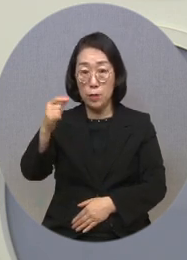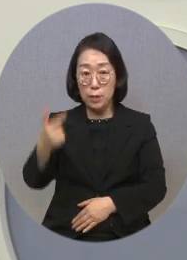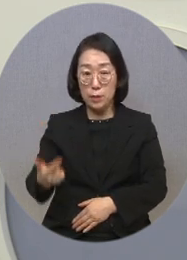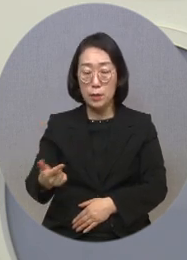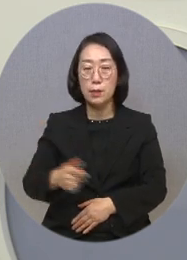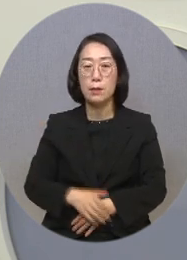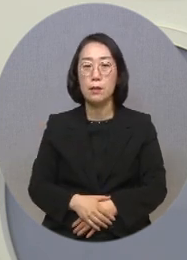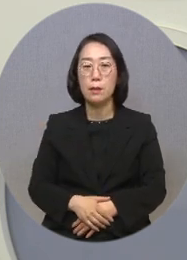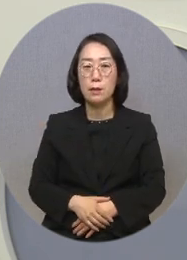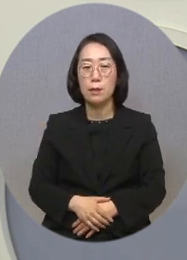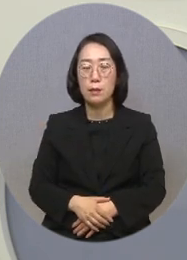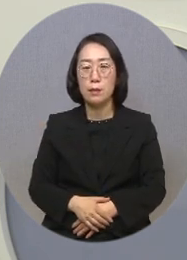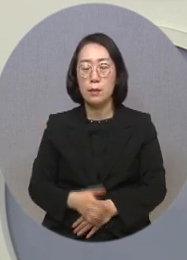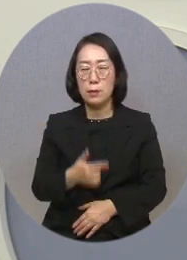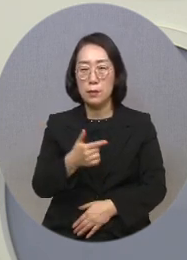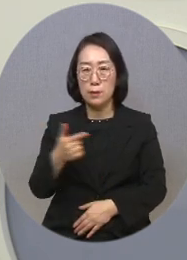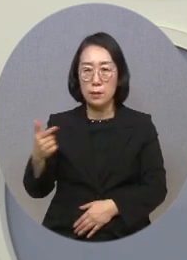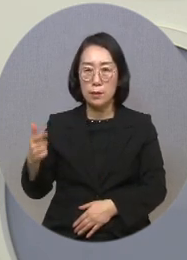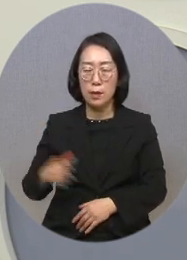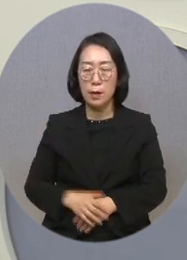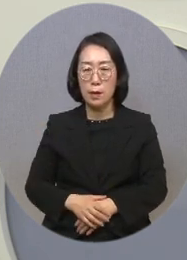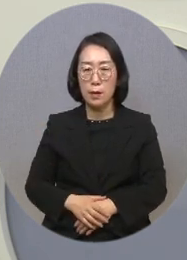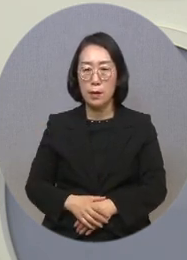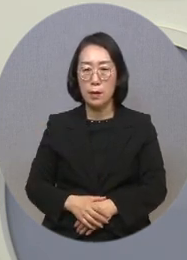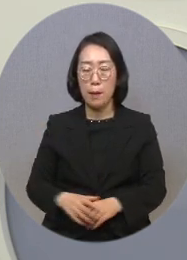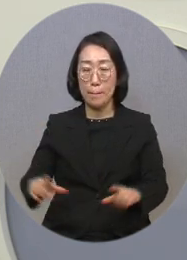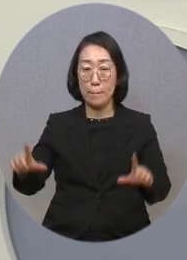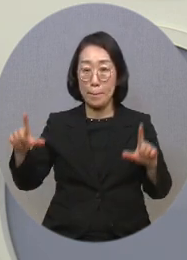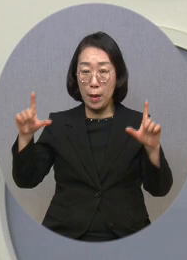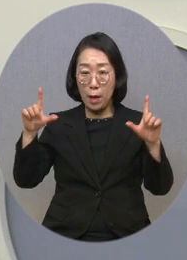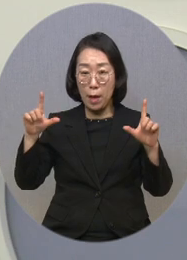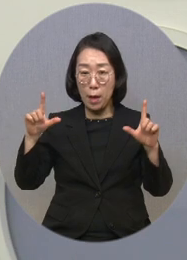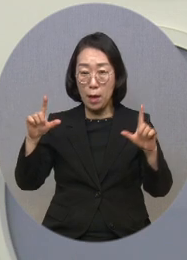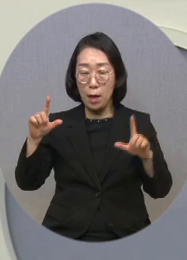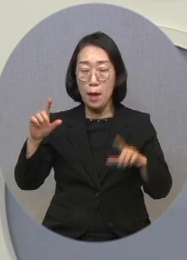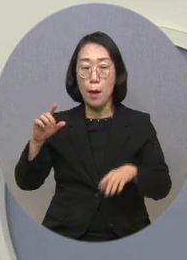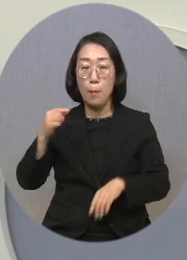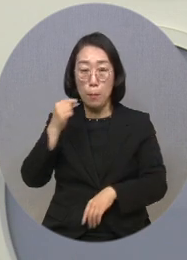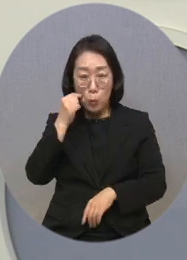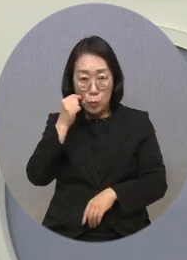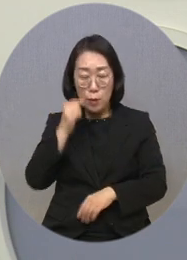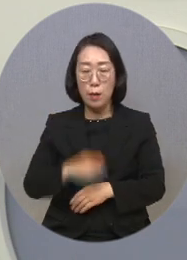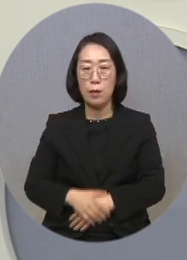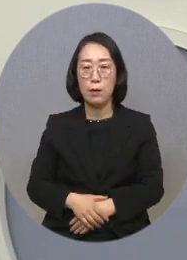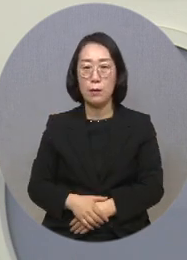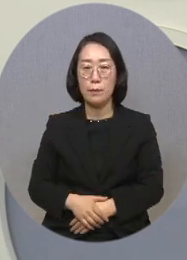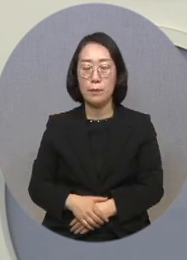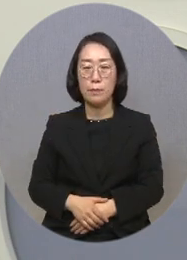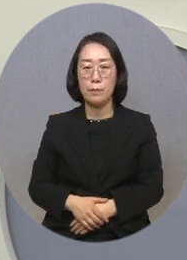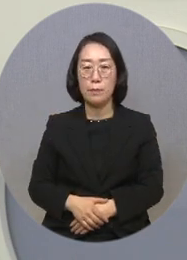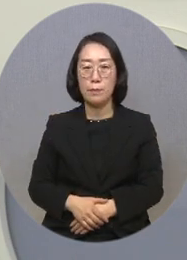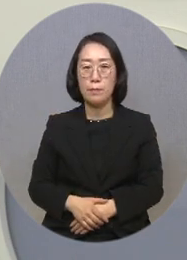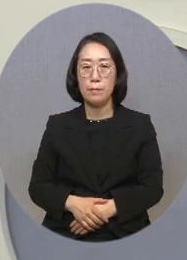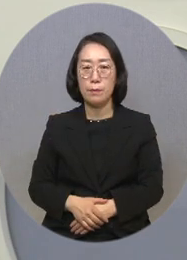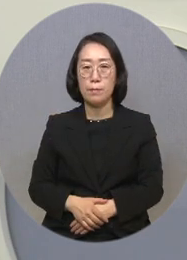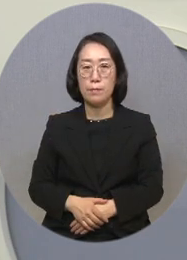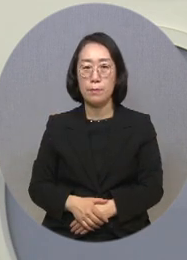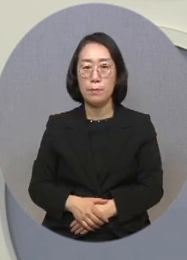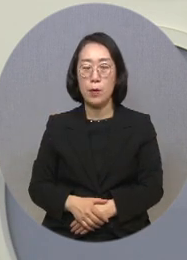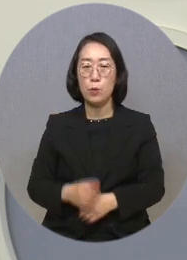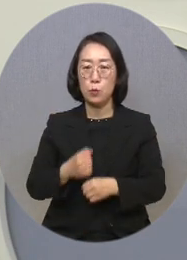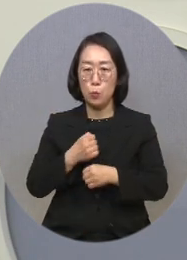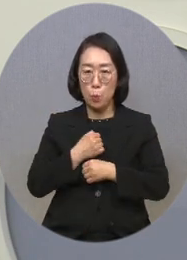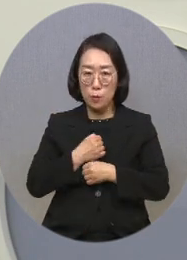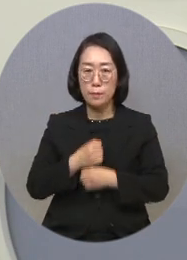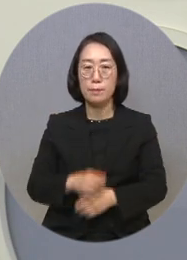올해는 또 이렇게 크게 이렇게 명예롭지가 못한 해다 그러거든요. 그래서 굉장히 주의해야